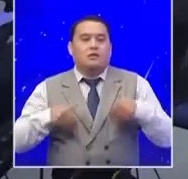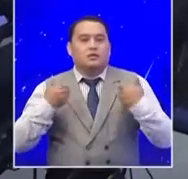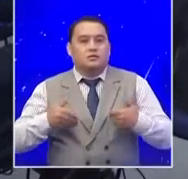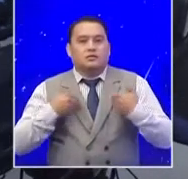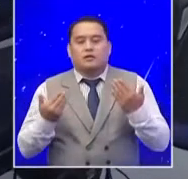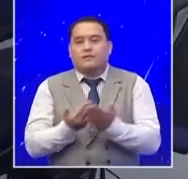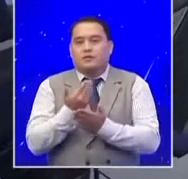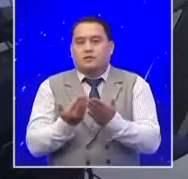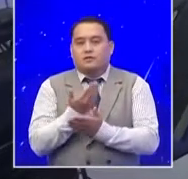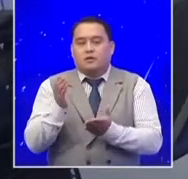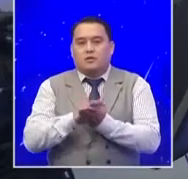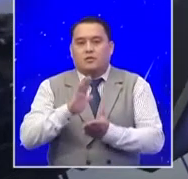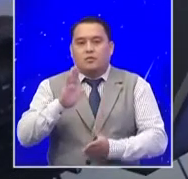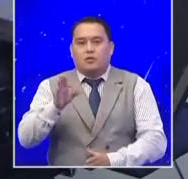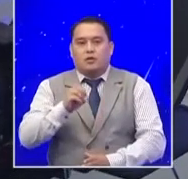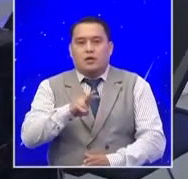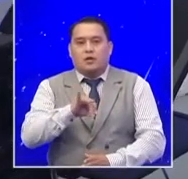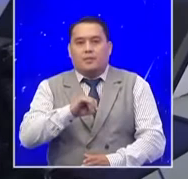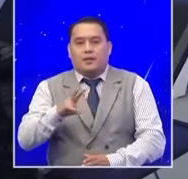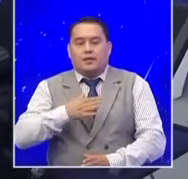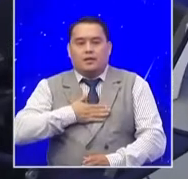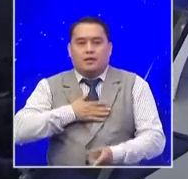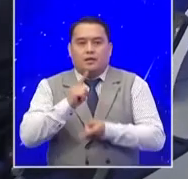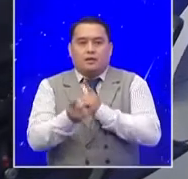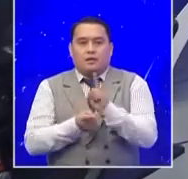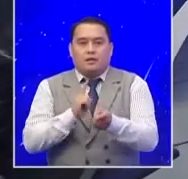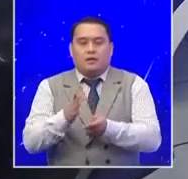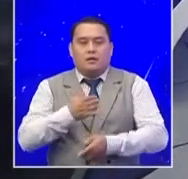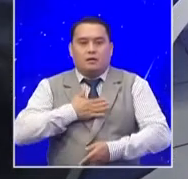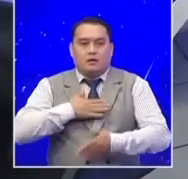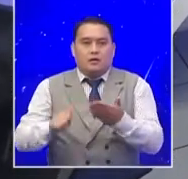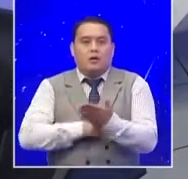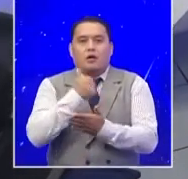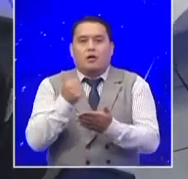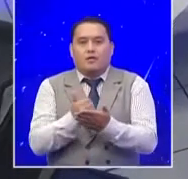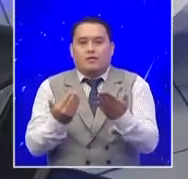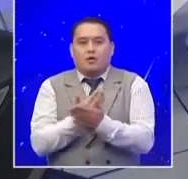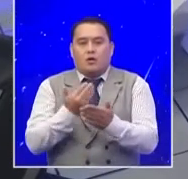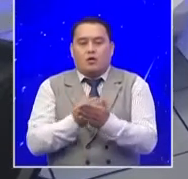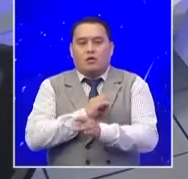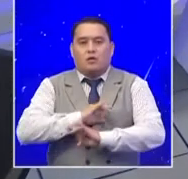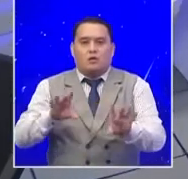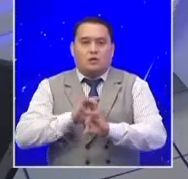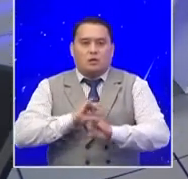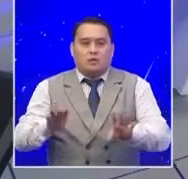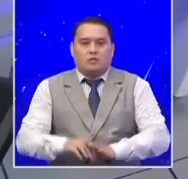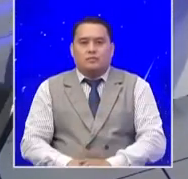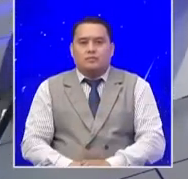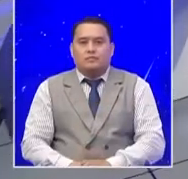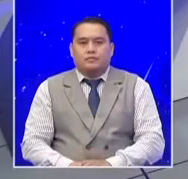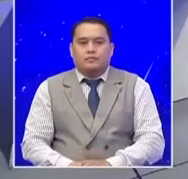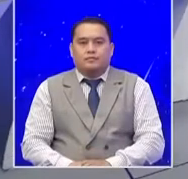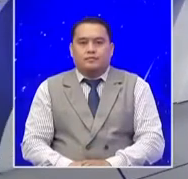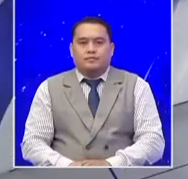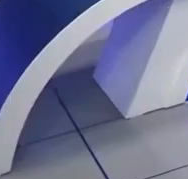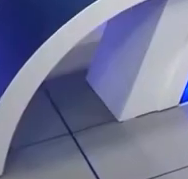Здравствуйте! Время новостей на телеканале ЖТСУ. В студии Леман Раймбеков, и сурдоперевод обеспечивает Марат Жумабеков. И в начале выпуска коротко о самом